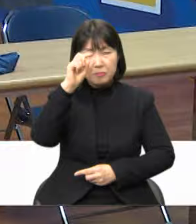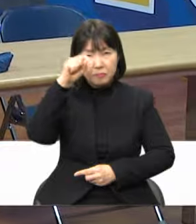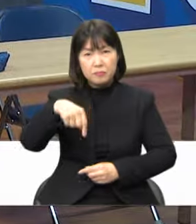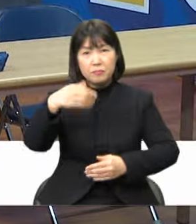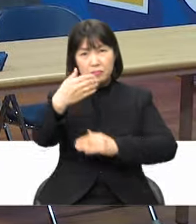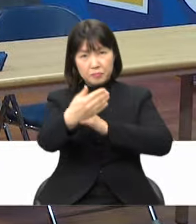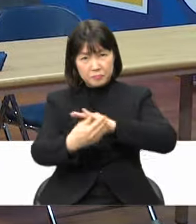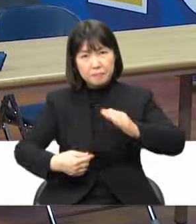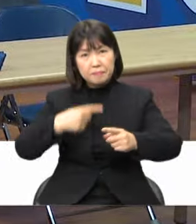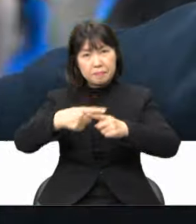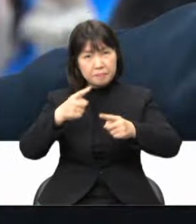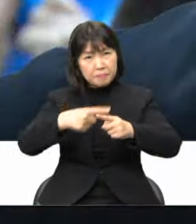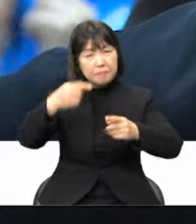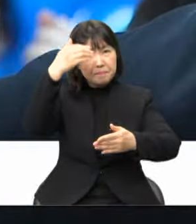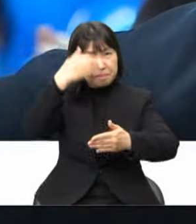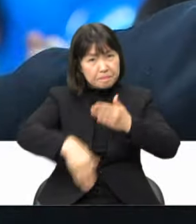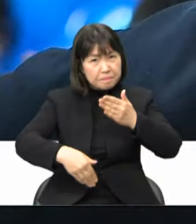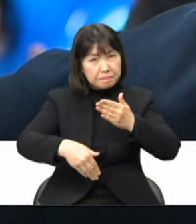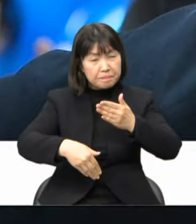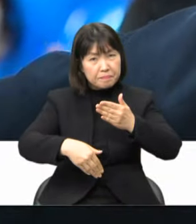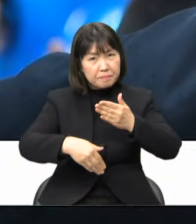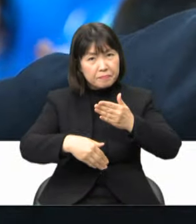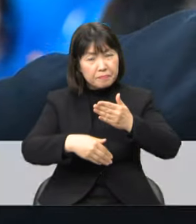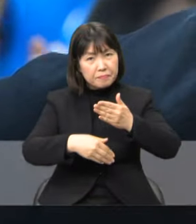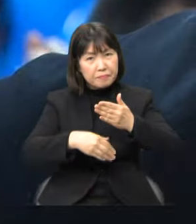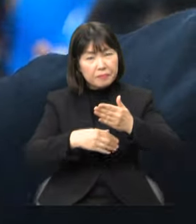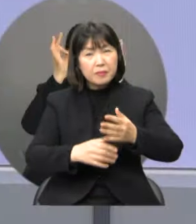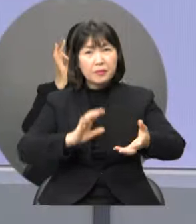와 당 협의체 구성을